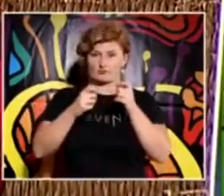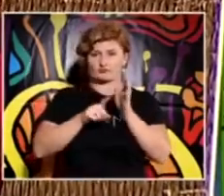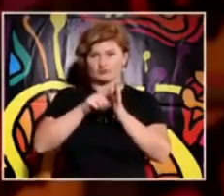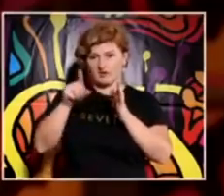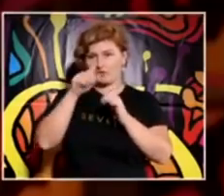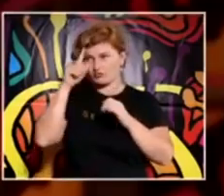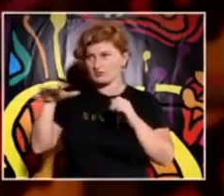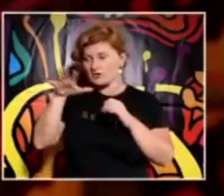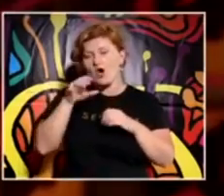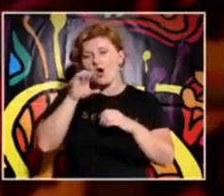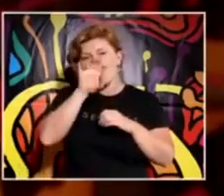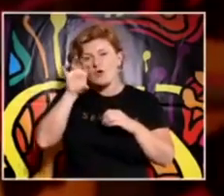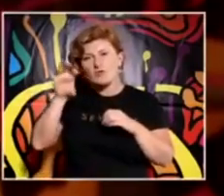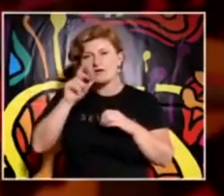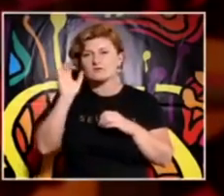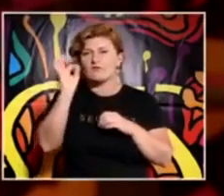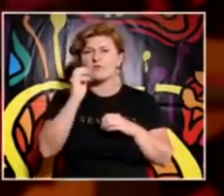trochę w niej byli na innym poziomie?